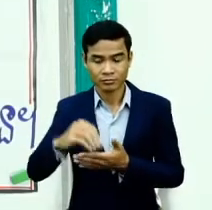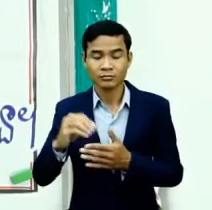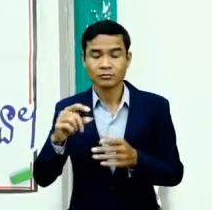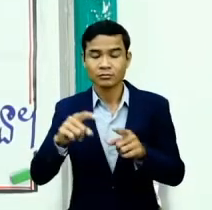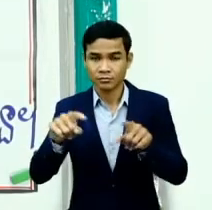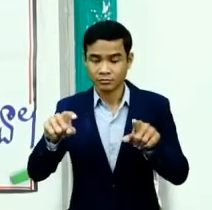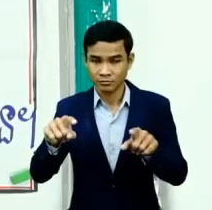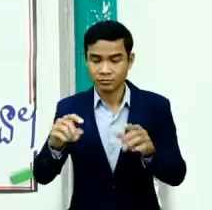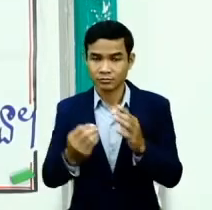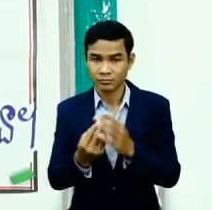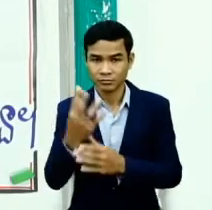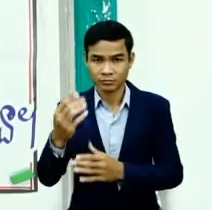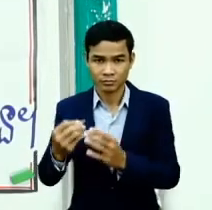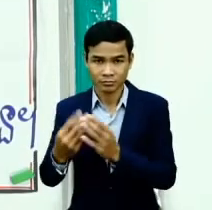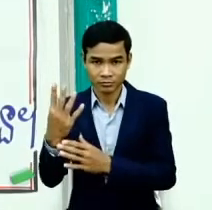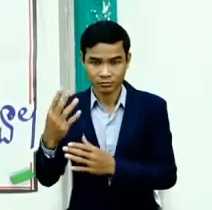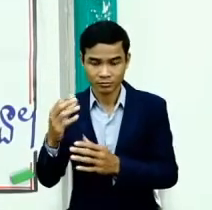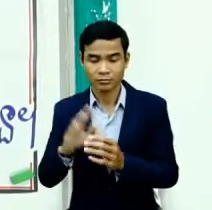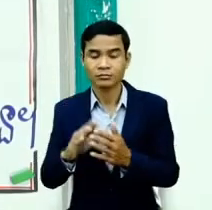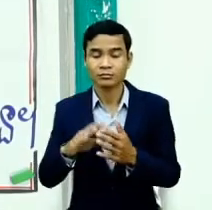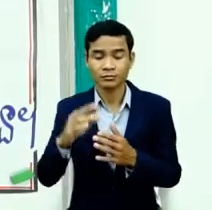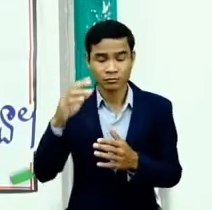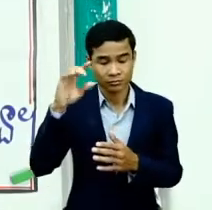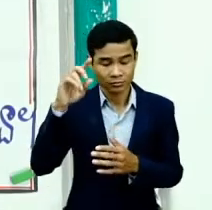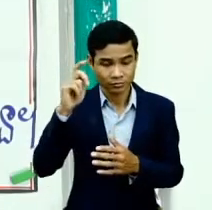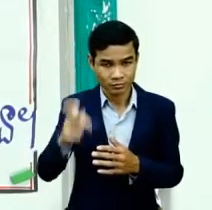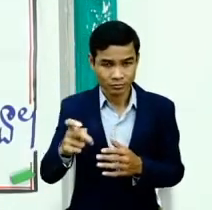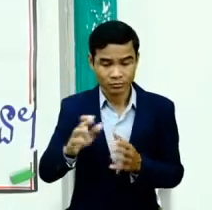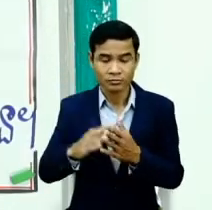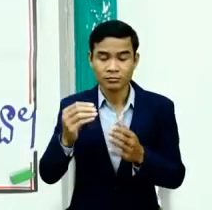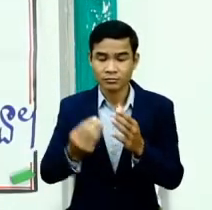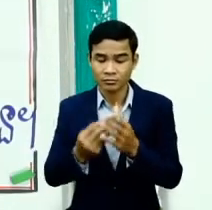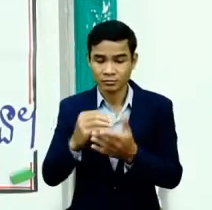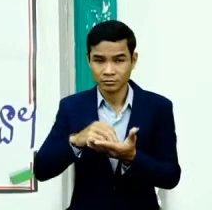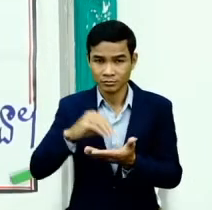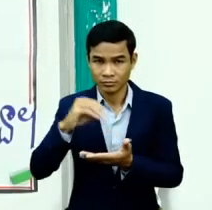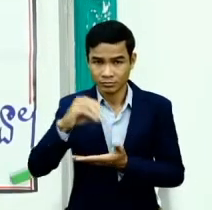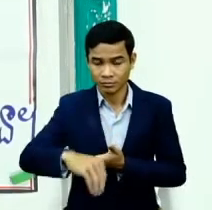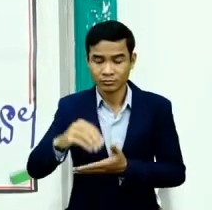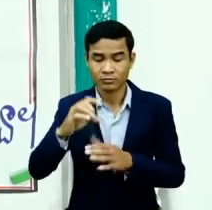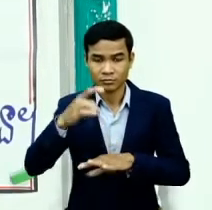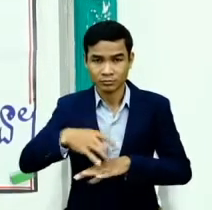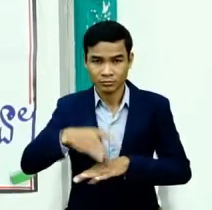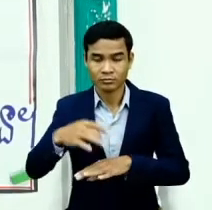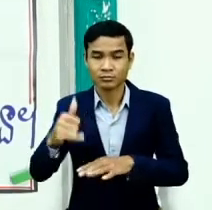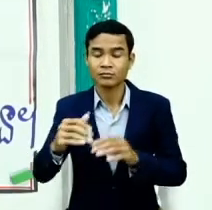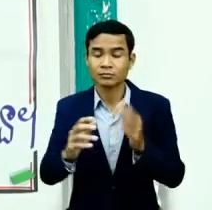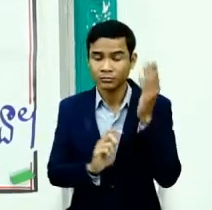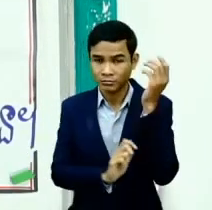quát tay đắm ở lất rứ đắm lẩu mì